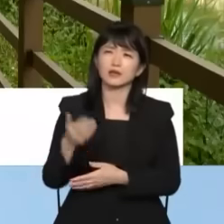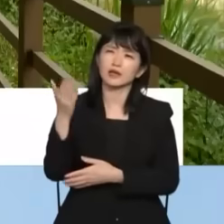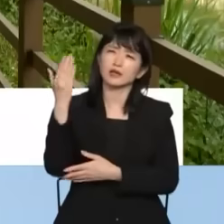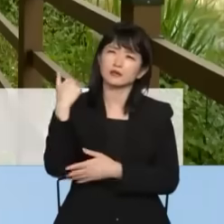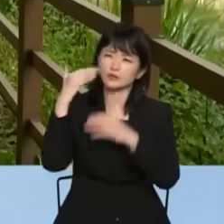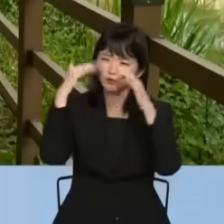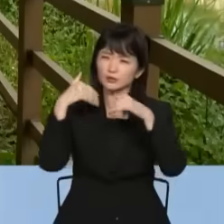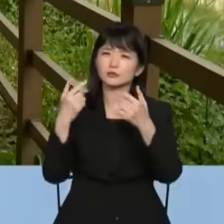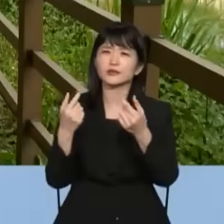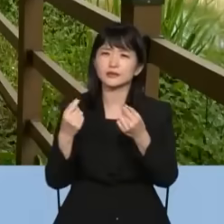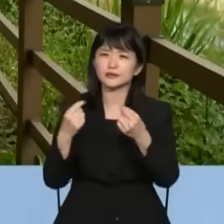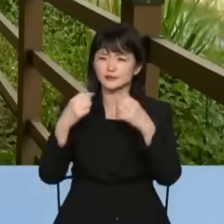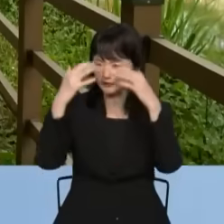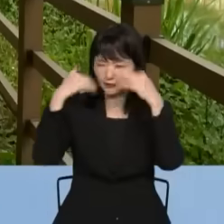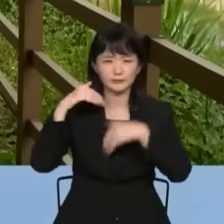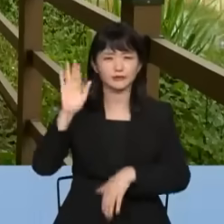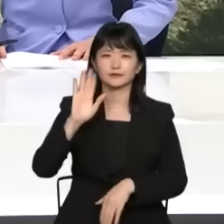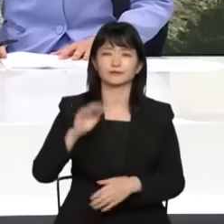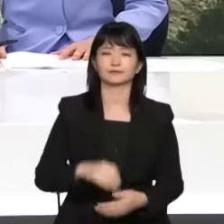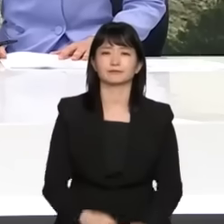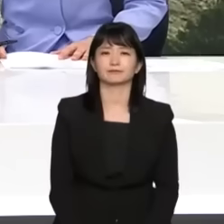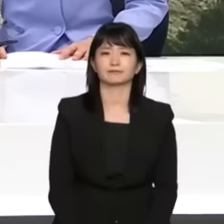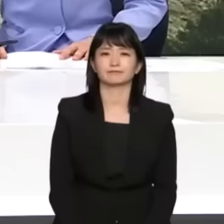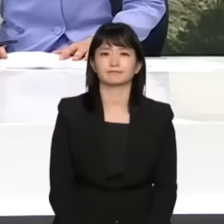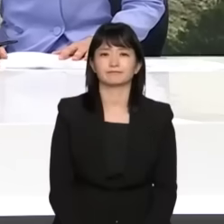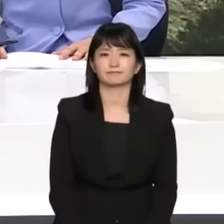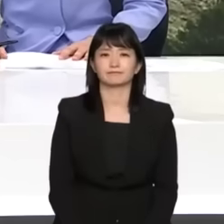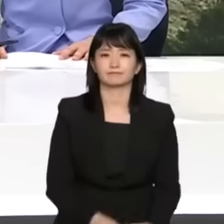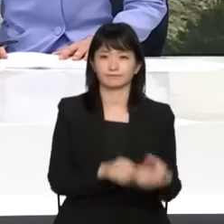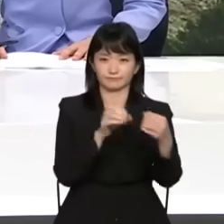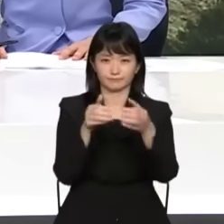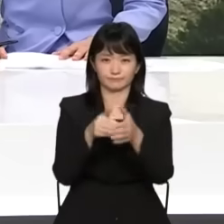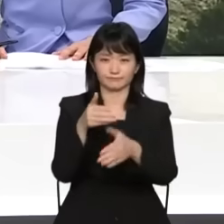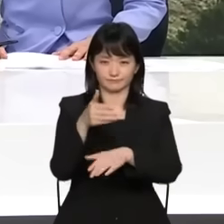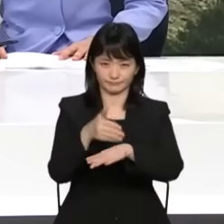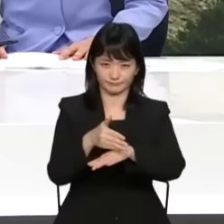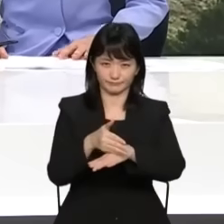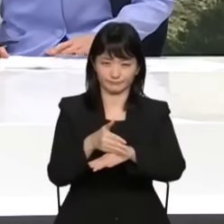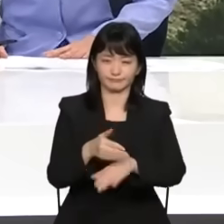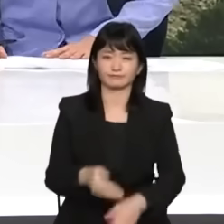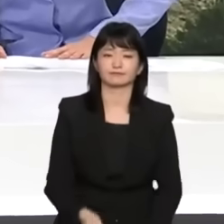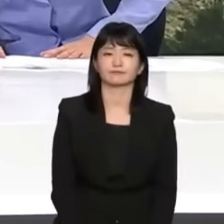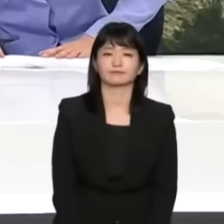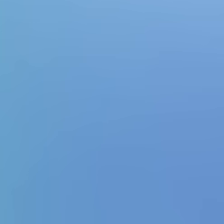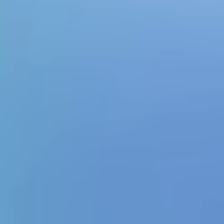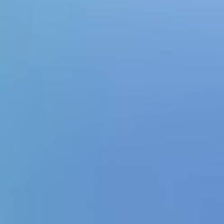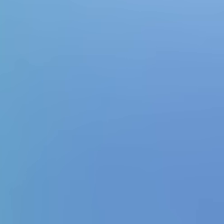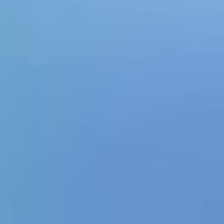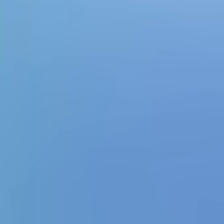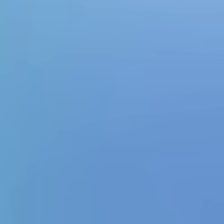높지는 않을 겁니다. 네, 알겠습니다. 오늘 여기까지 듣겠습니다. 맹소영 대표와 함께했습니다. 고맙습니다.